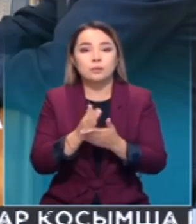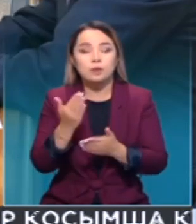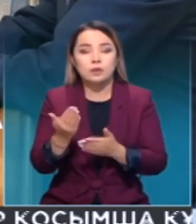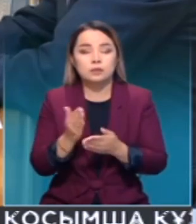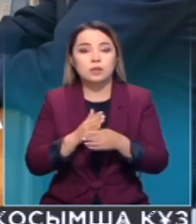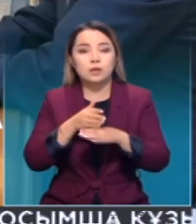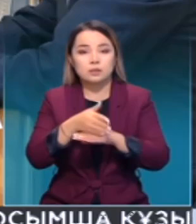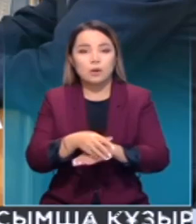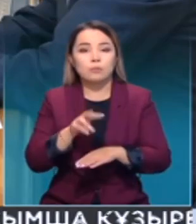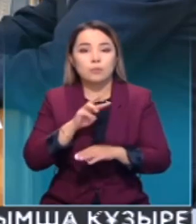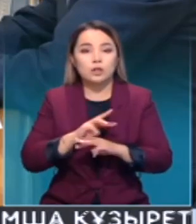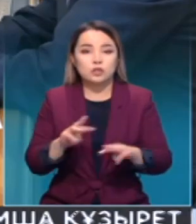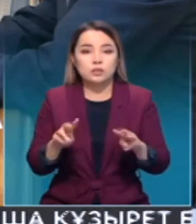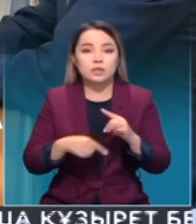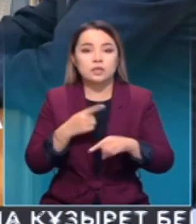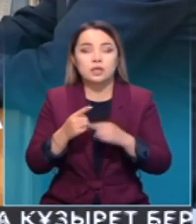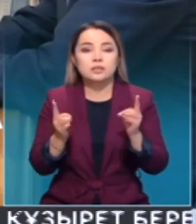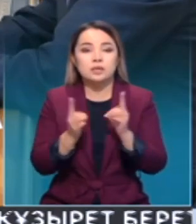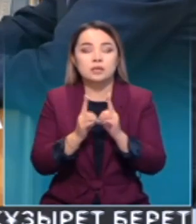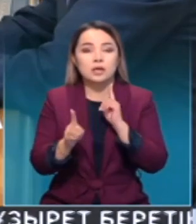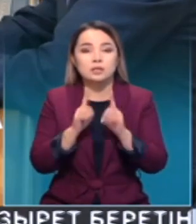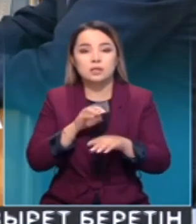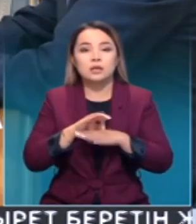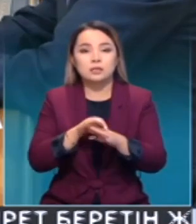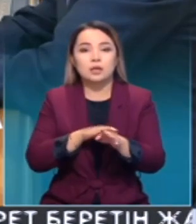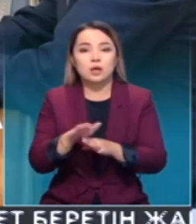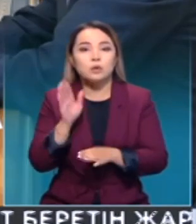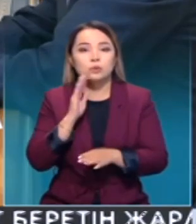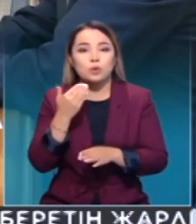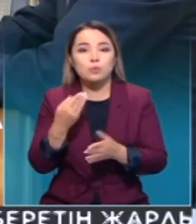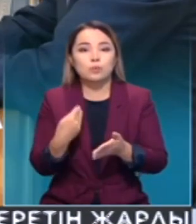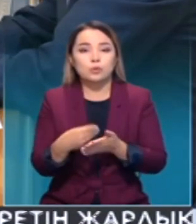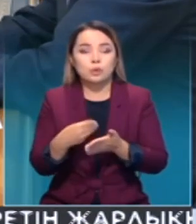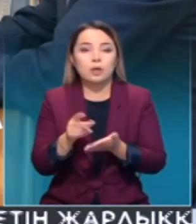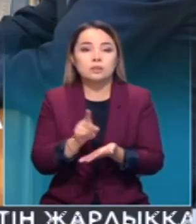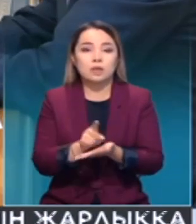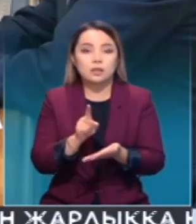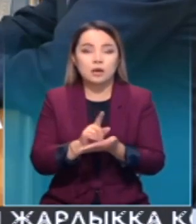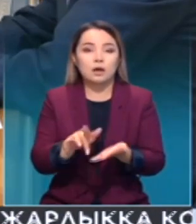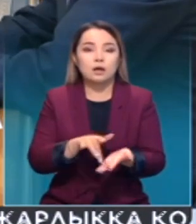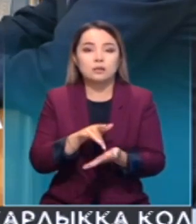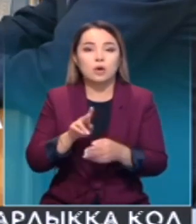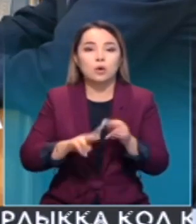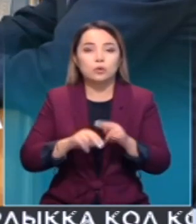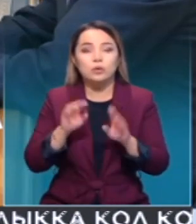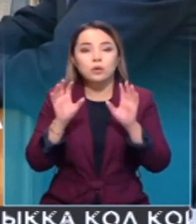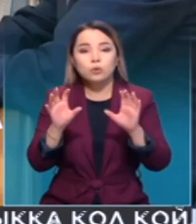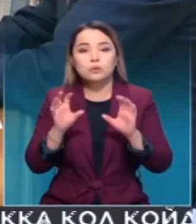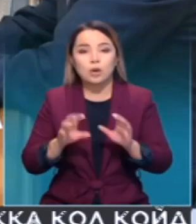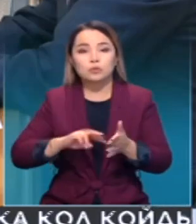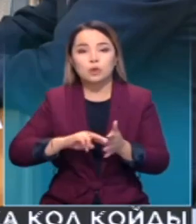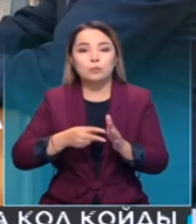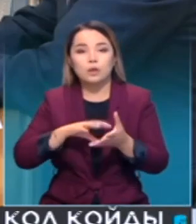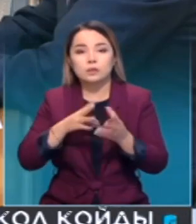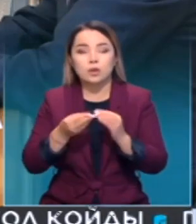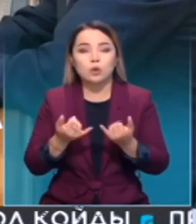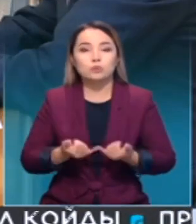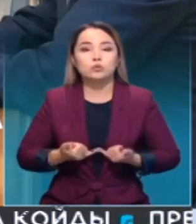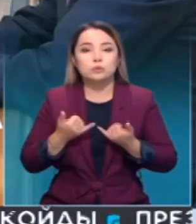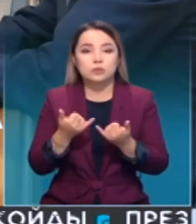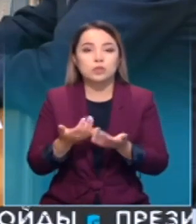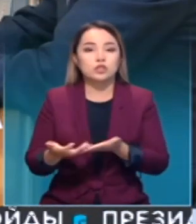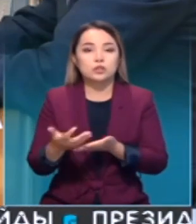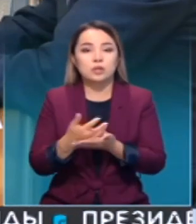Сапар барысында мәжілістің келесі сессиясында қаралатын су, бюджет, салық және қала құрылысы кодексі жобалары бойынша